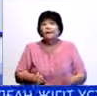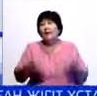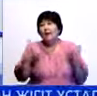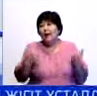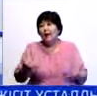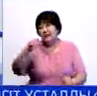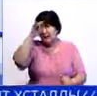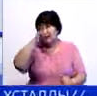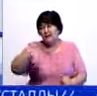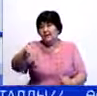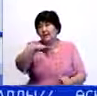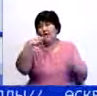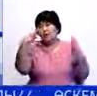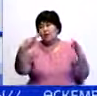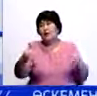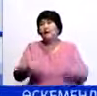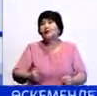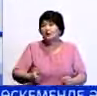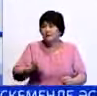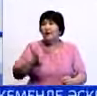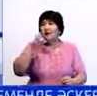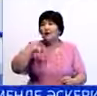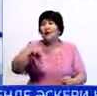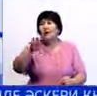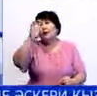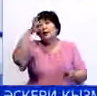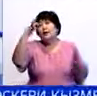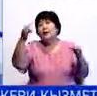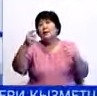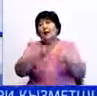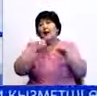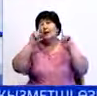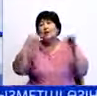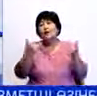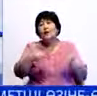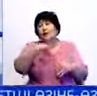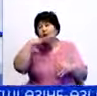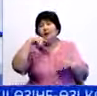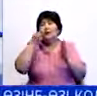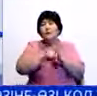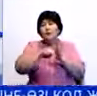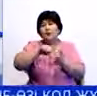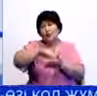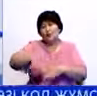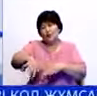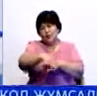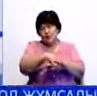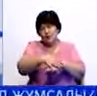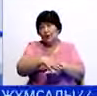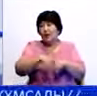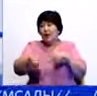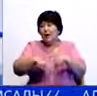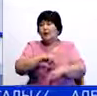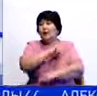Қазір Қазақстан тәуелсіз зайырлы ел. Осы егемен ел атану жолында сан сынақтан өткен жұртпыз. Әрге